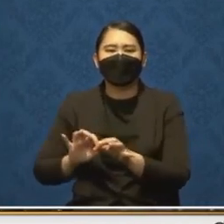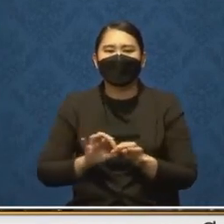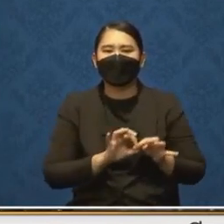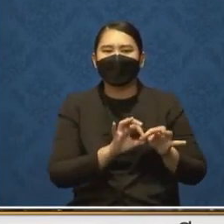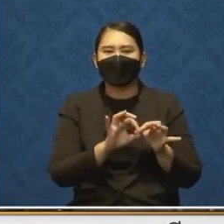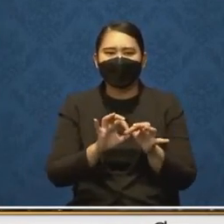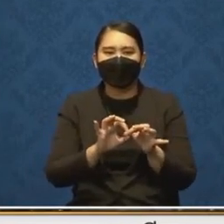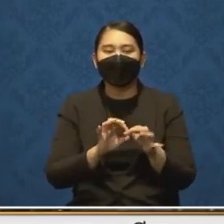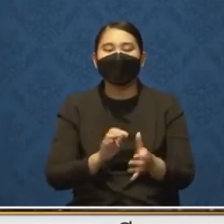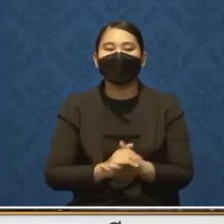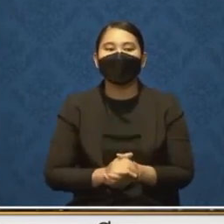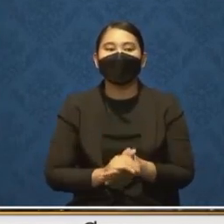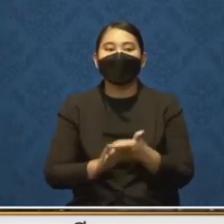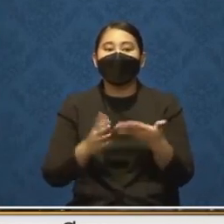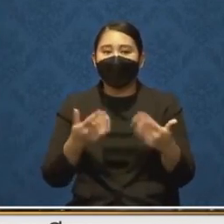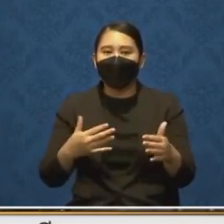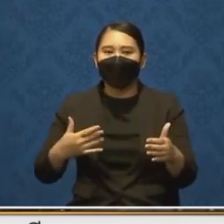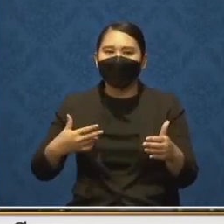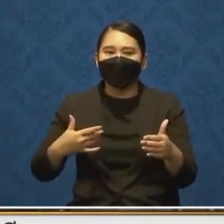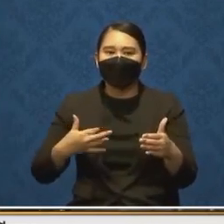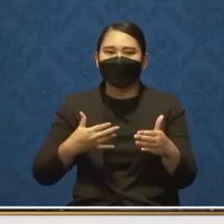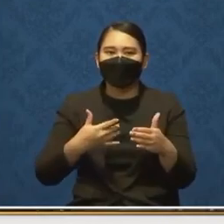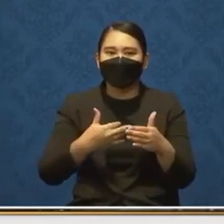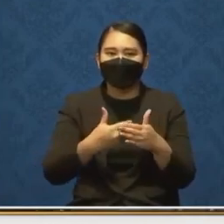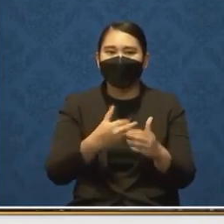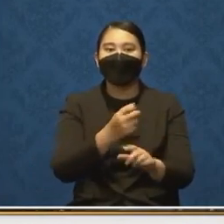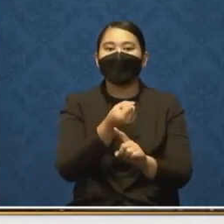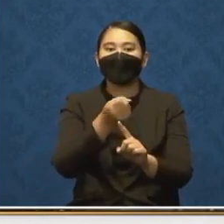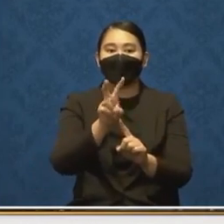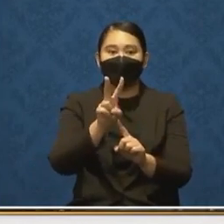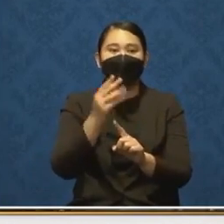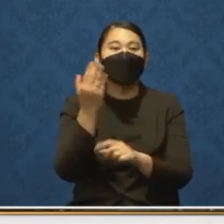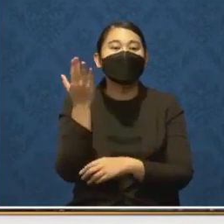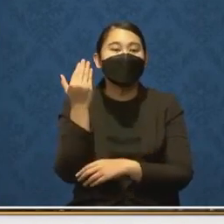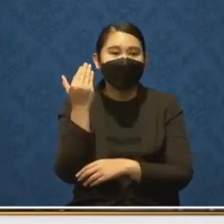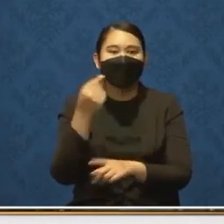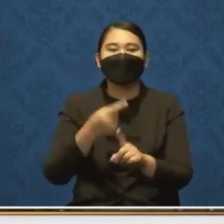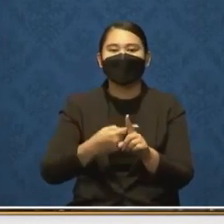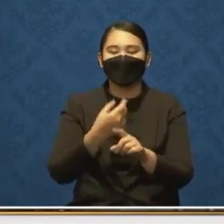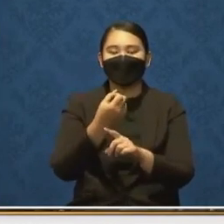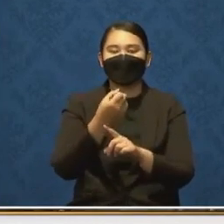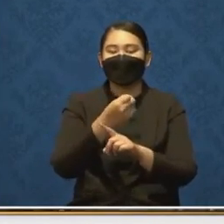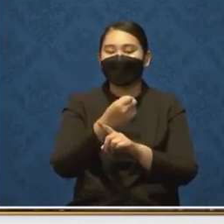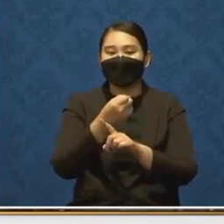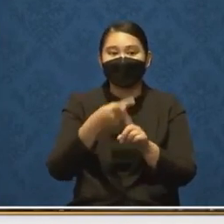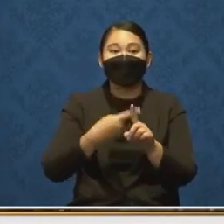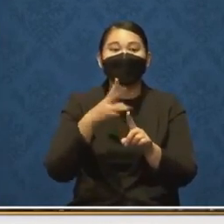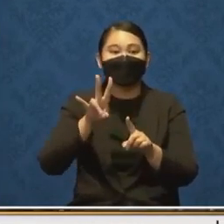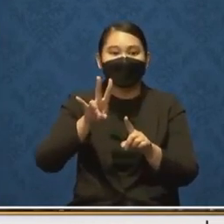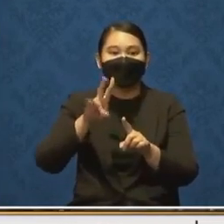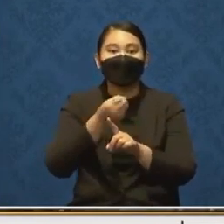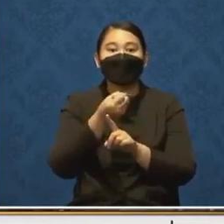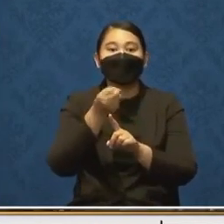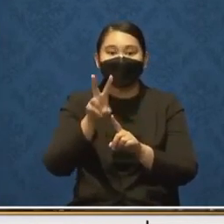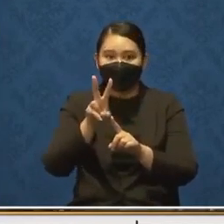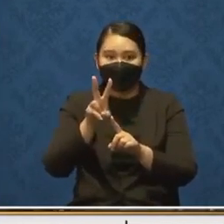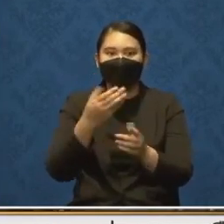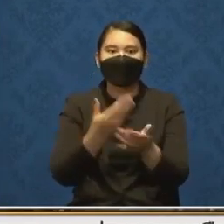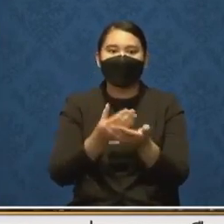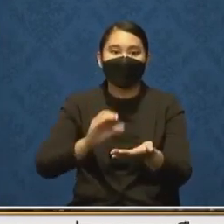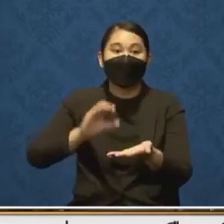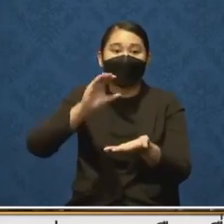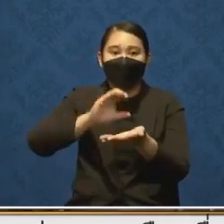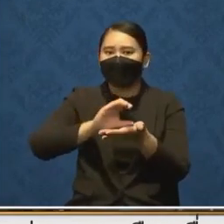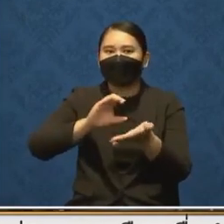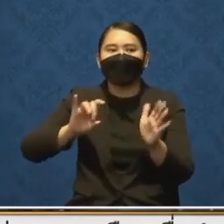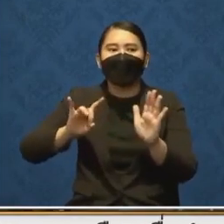อดจนครั้งสุท้ายในเมอวันที่ 12 ที่ผ่านมากระดักราคมนี้ท่านก็ในอนุมัตงบก้อนสุดท้าย